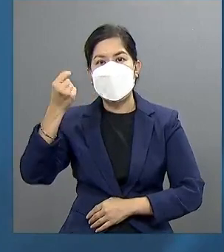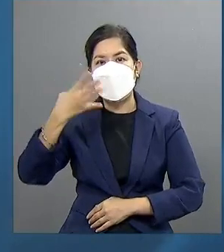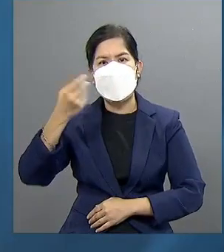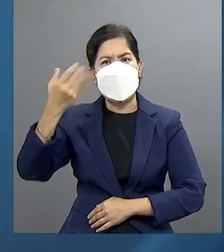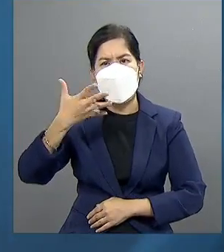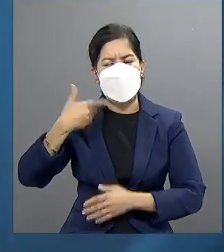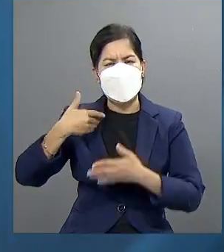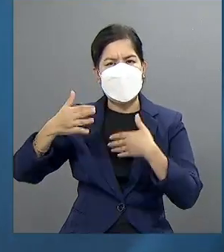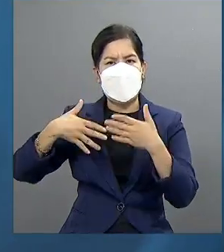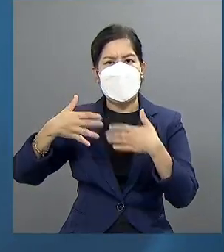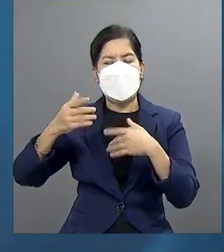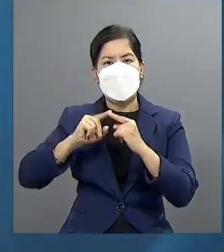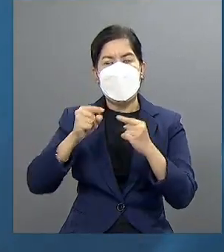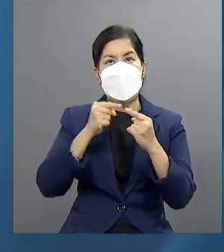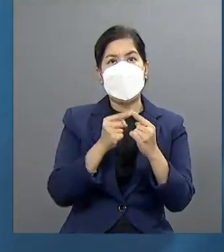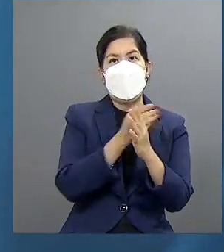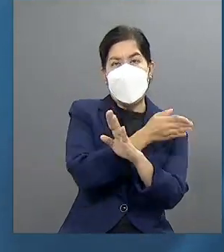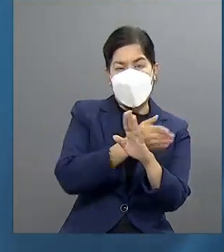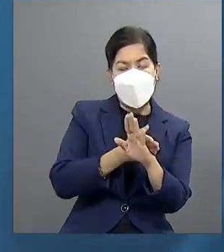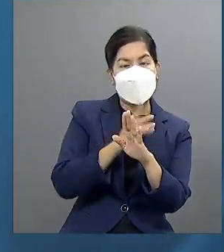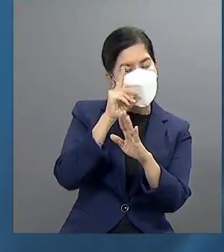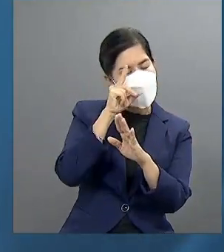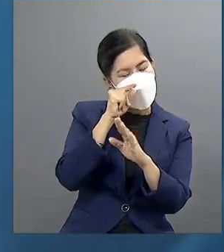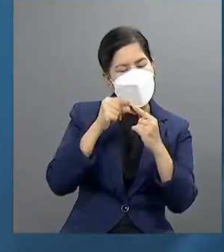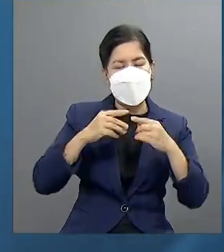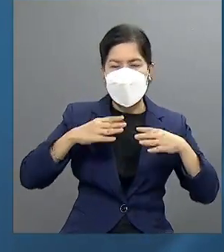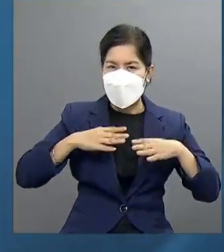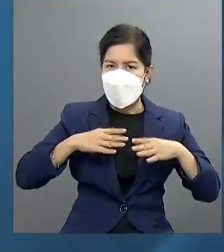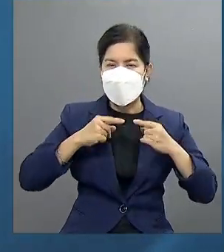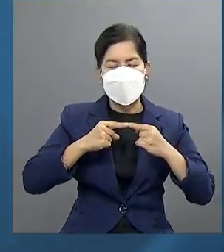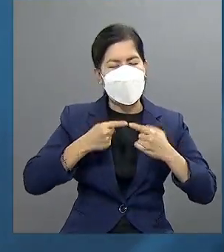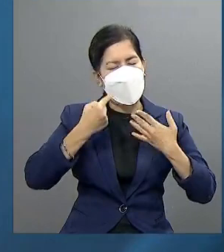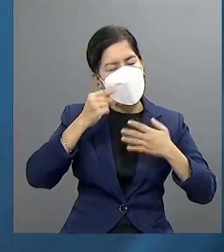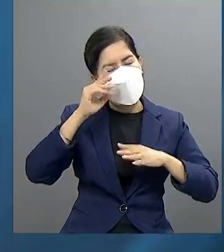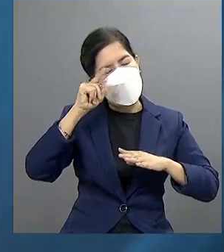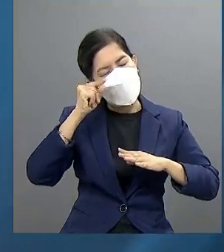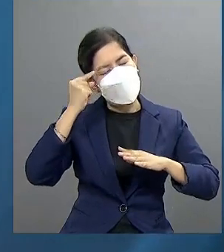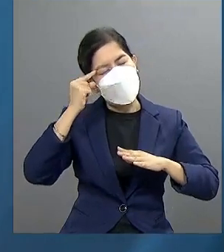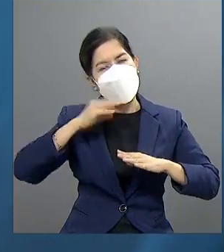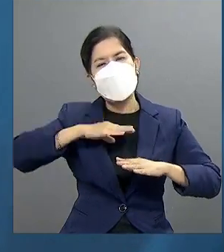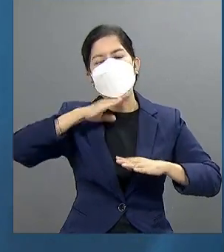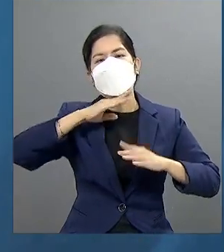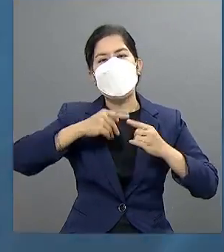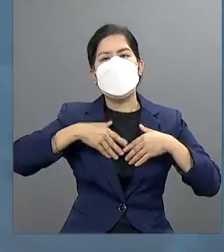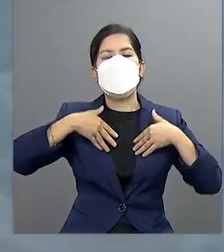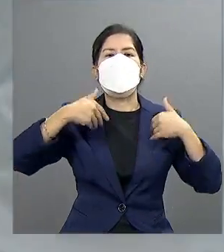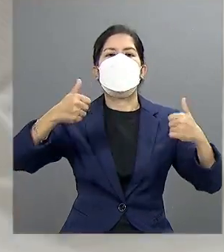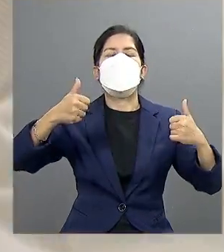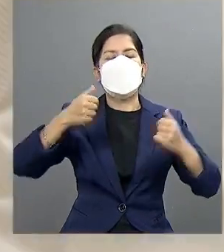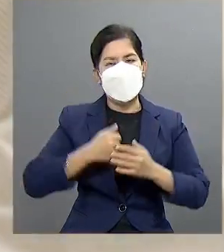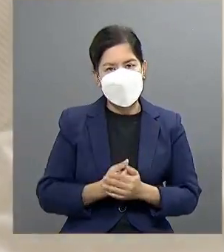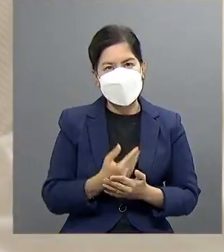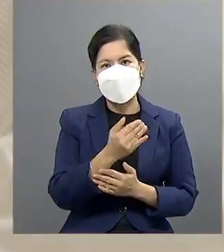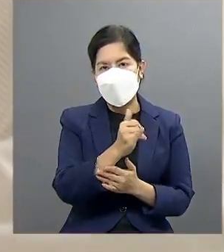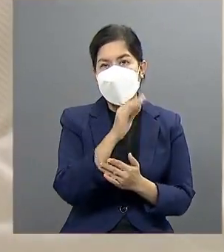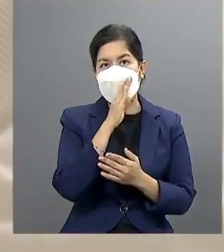แล้วต้องเป็นการนอนที่มีคุณภาพนอนที่ลึกพอเพราะบางคนมีปัญหาเรื่องการนอนนอนกรนหายใจไม่สะดวกก็อาจจะทำให้คุณภาพ